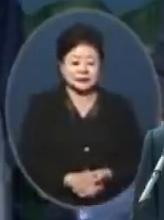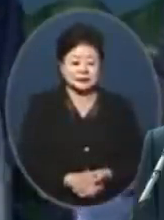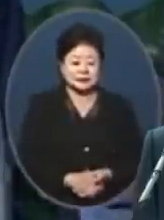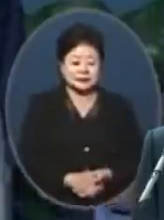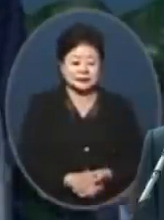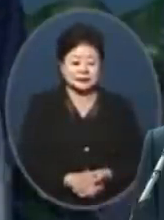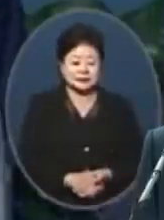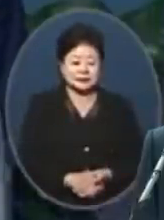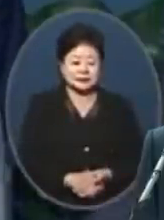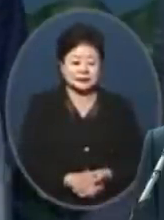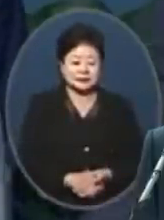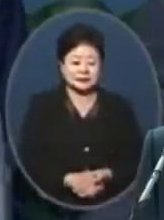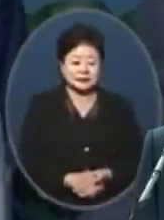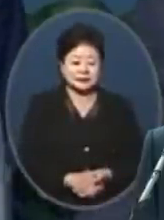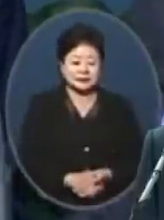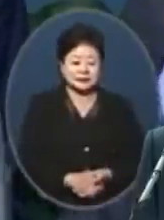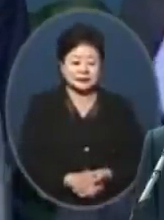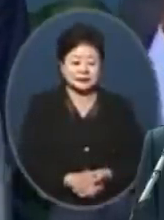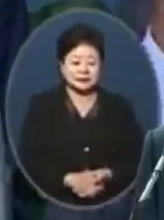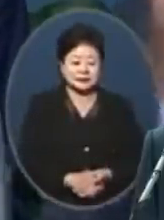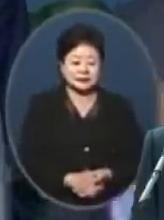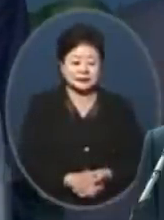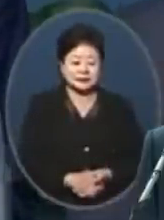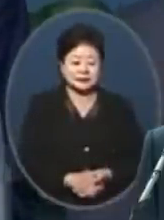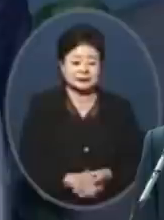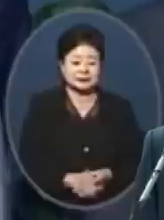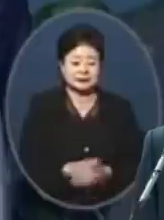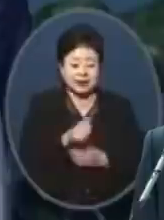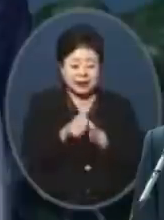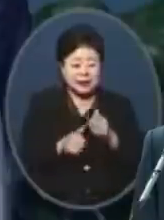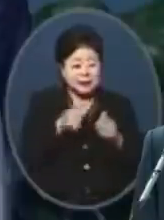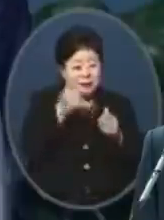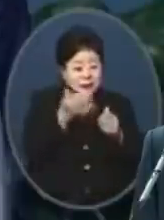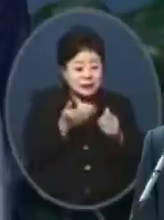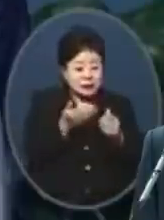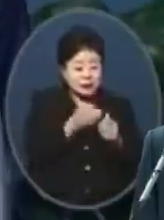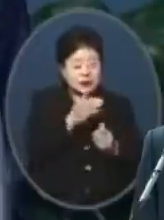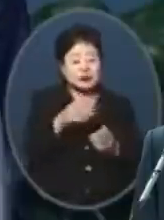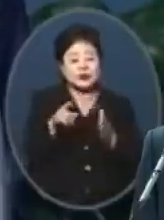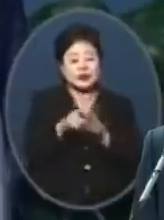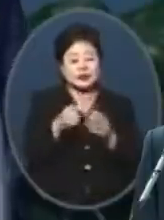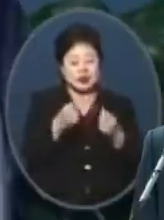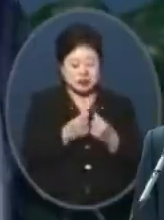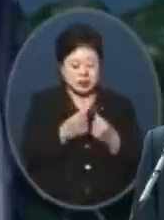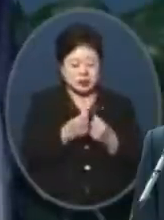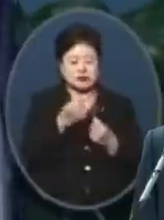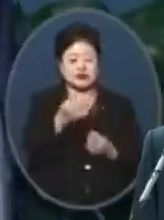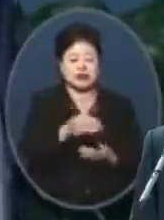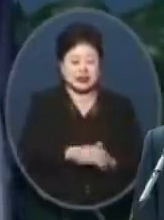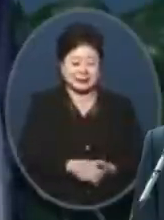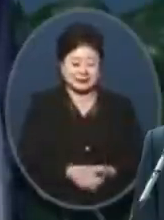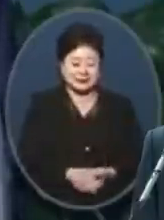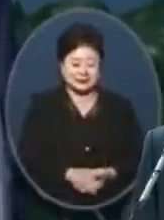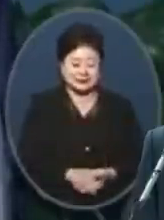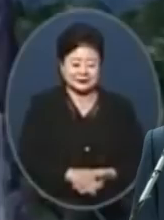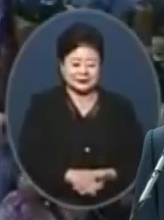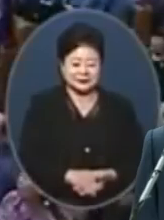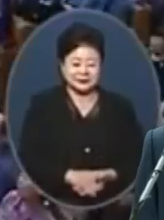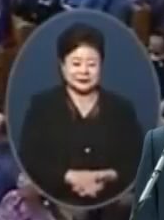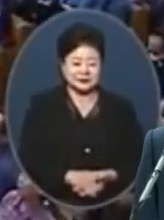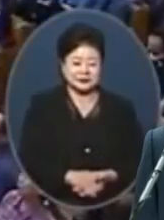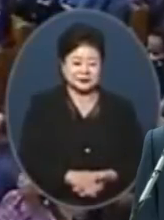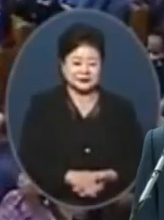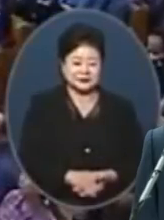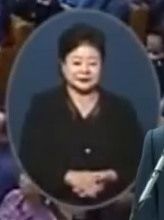at the circumstances. Do not look at the sea, but look at the sky. 하나님께서 우리를 위하여 싸워주실 것입니다. He said,